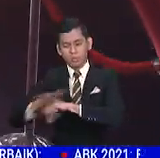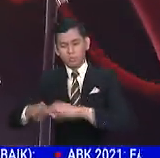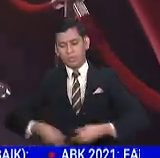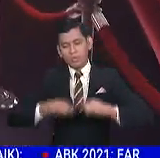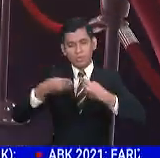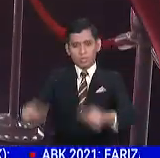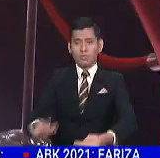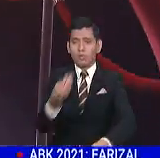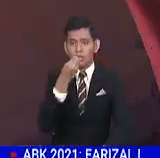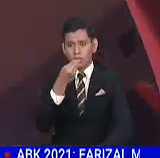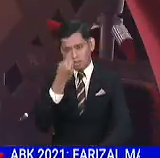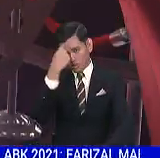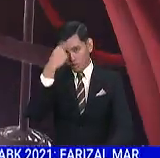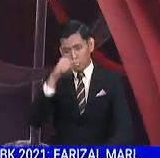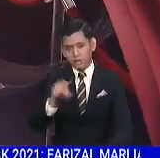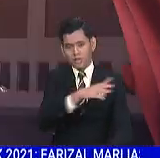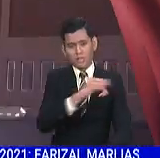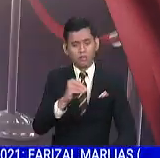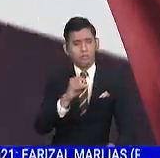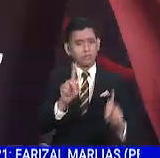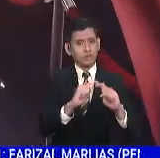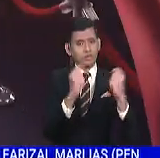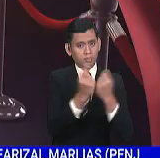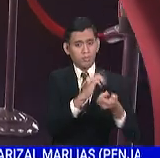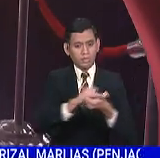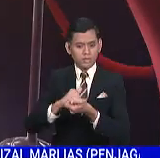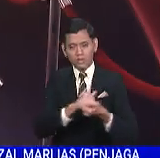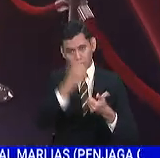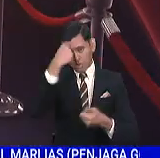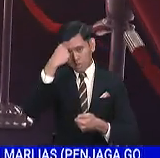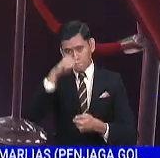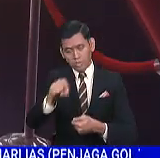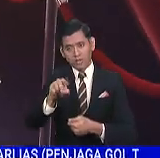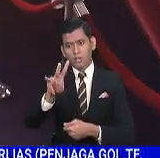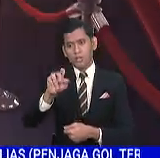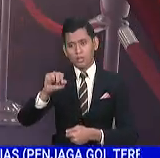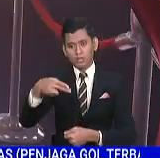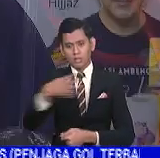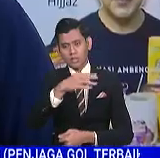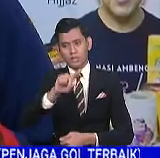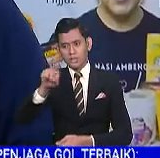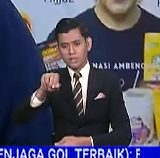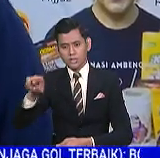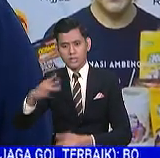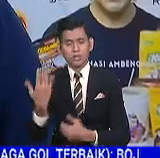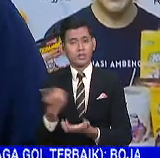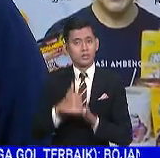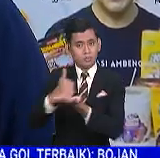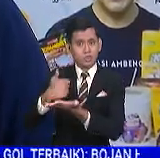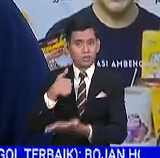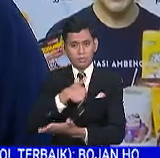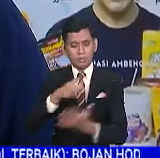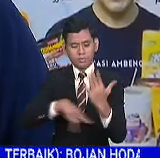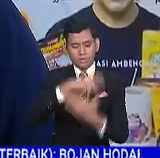itu, Kumpulan Intim dan Hijaz melalui kerjasama Pertubuhan Misi Kemanusiaan Naurah Care Malaysia. Sumbangan kami dalam program